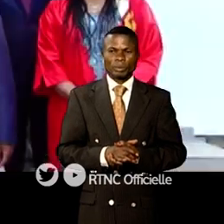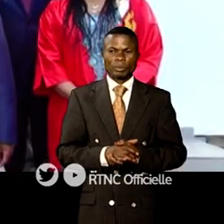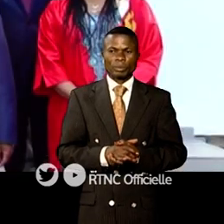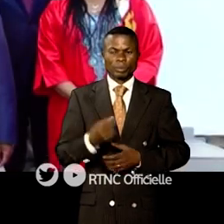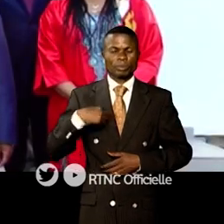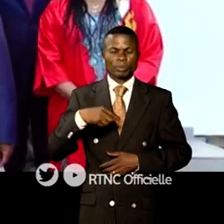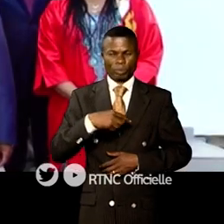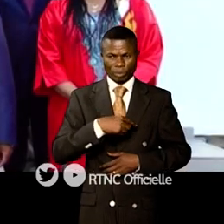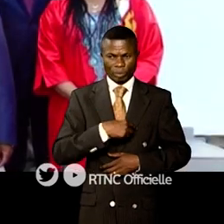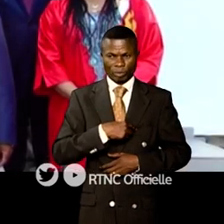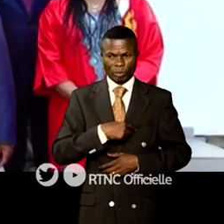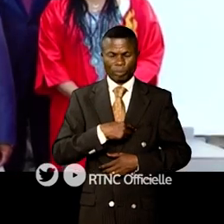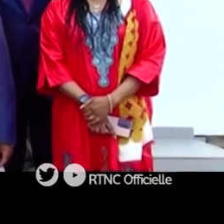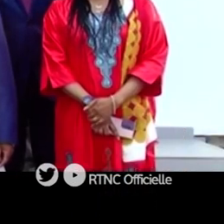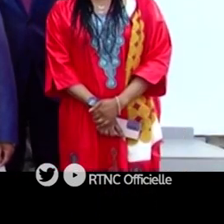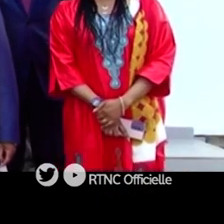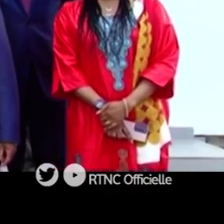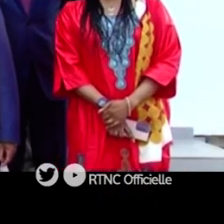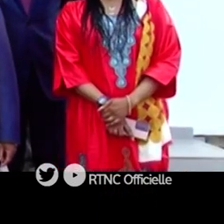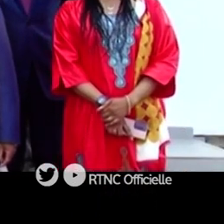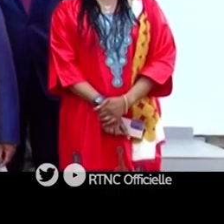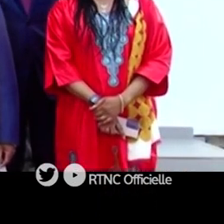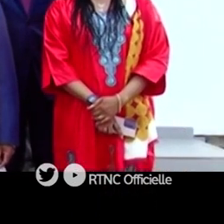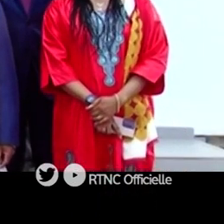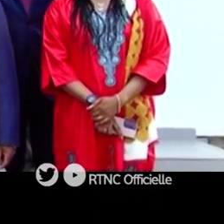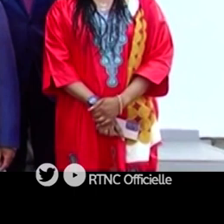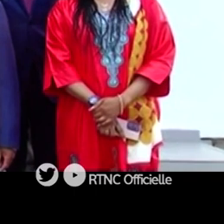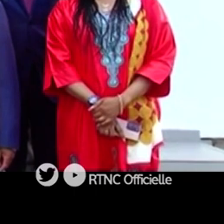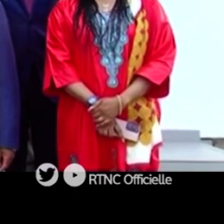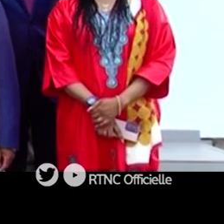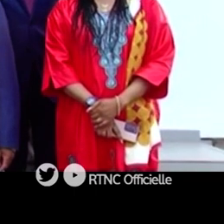Nous avons pu nous rendre compte que le cadre